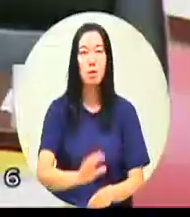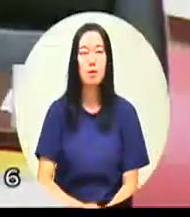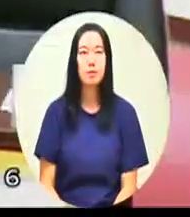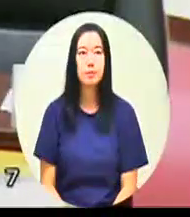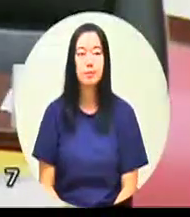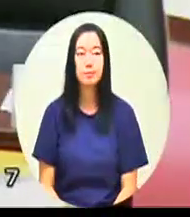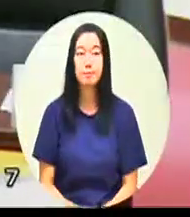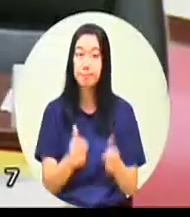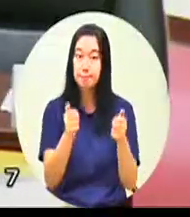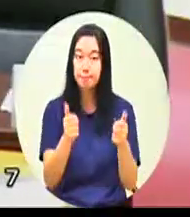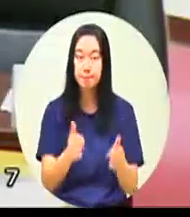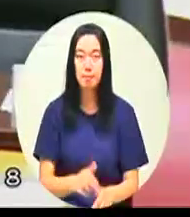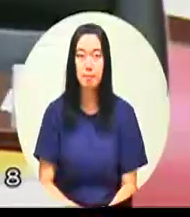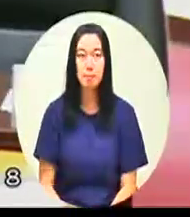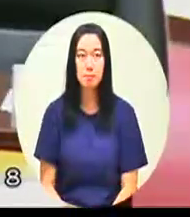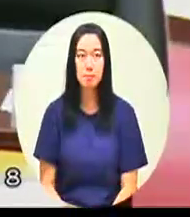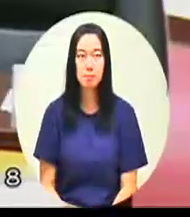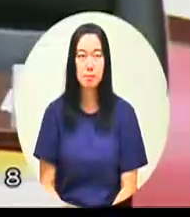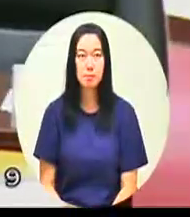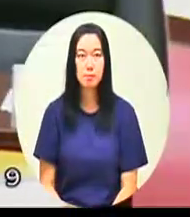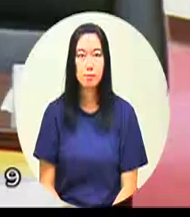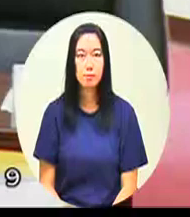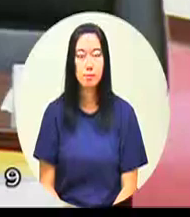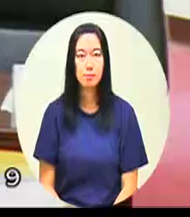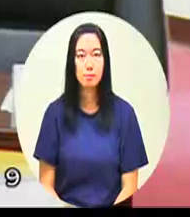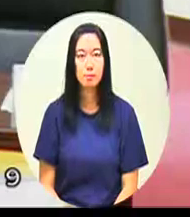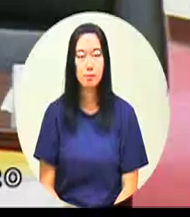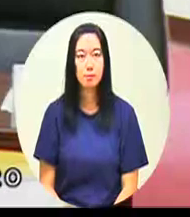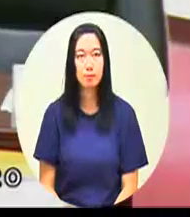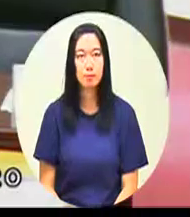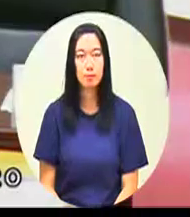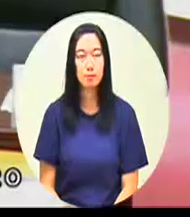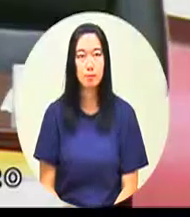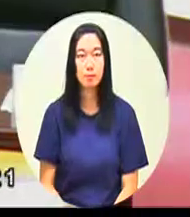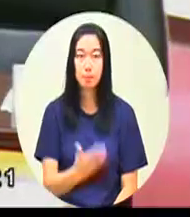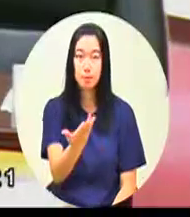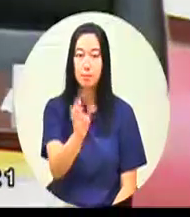好，谢谢。那请坐，谢谢局长。那我是不是请